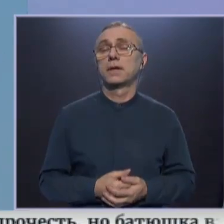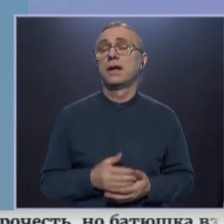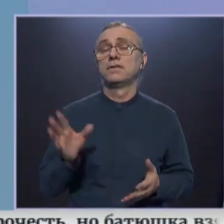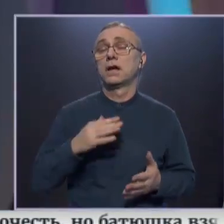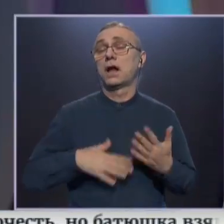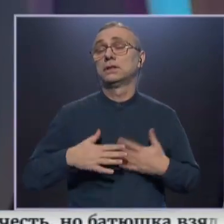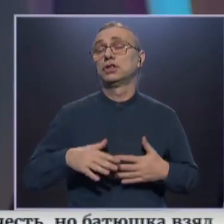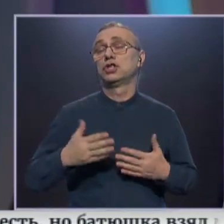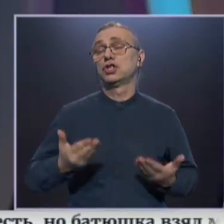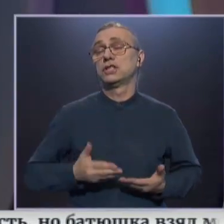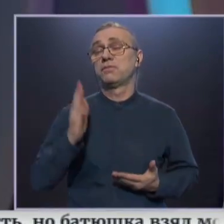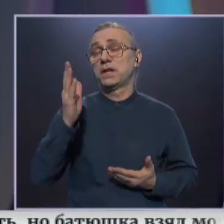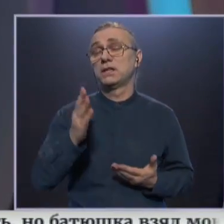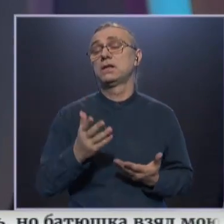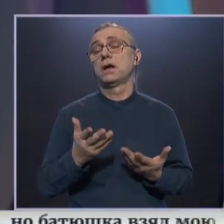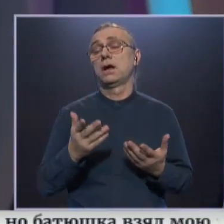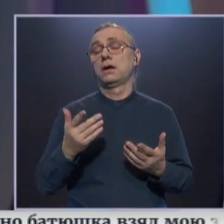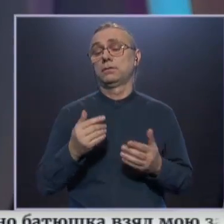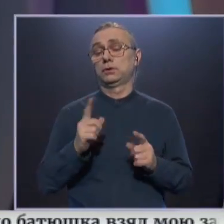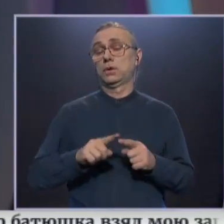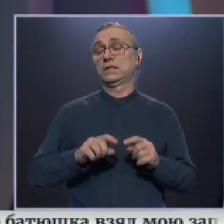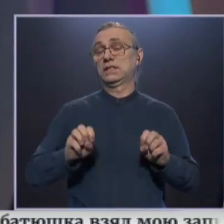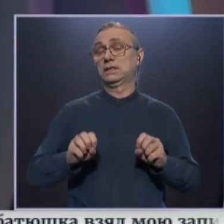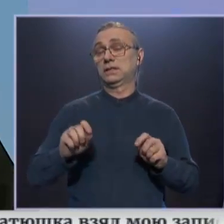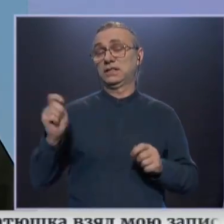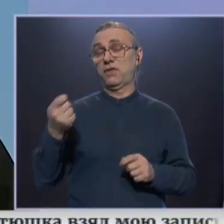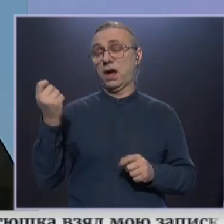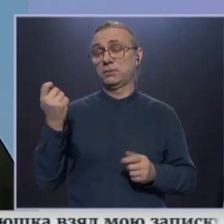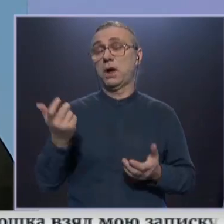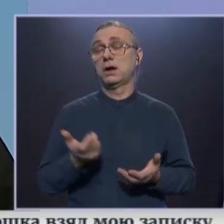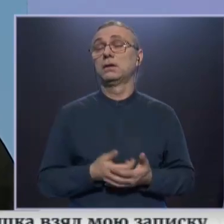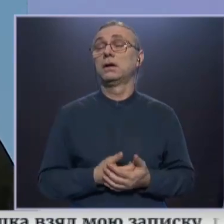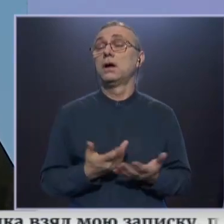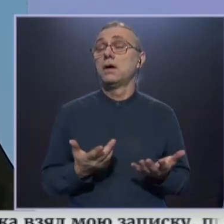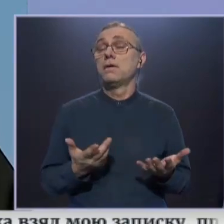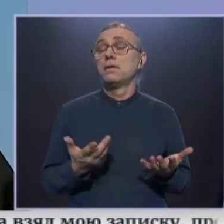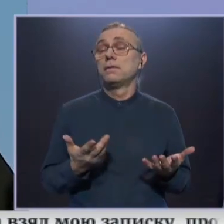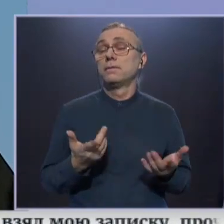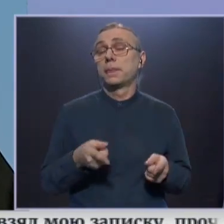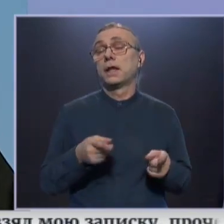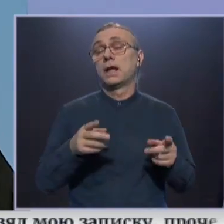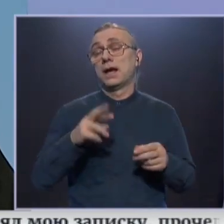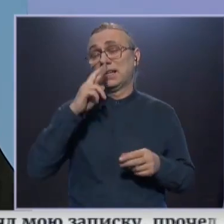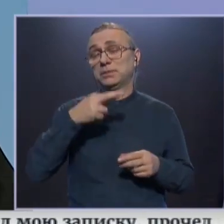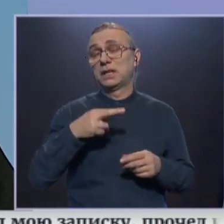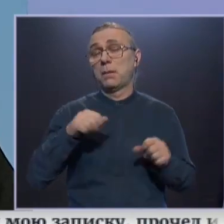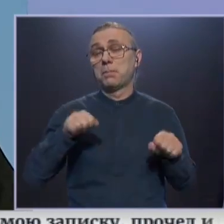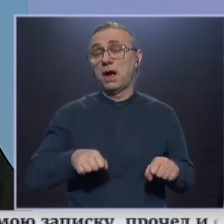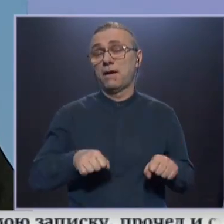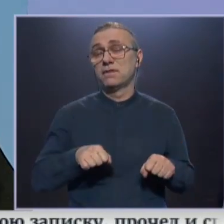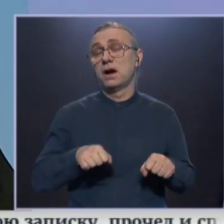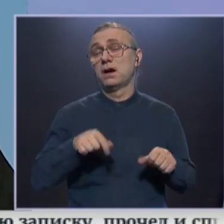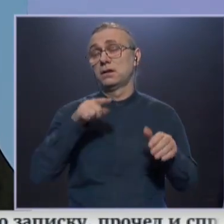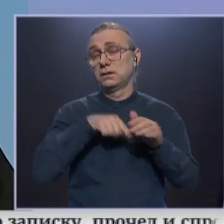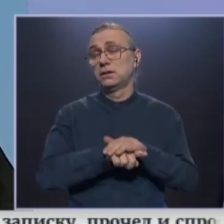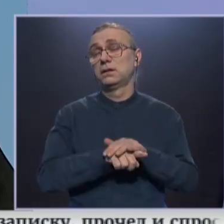впереди. И вот по римскому праву, которое стало основой для нашего церковно-канонического права, тоже уже подразумевается,